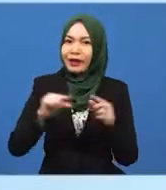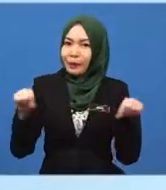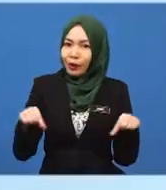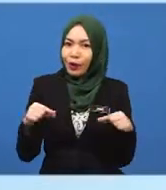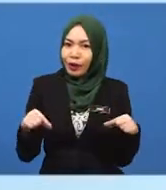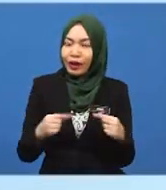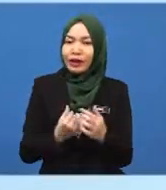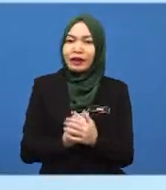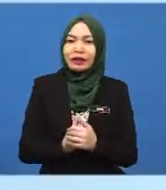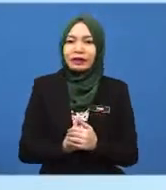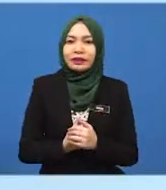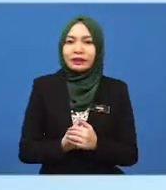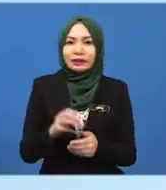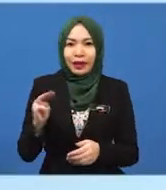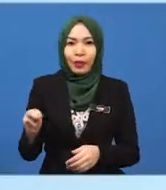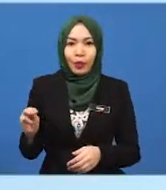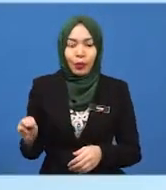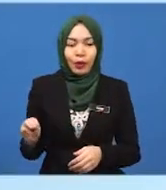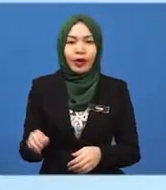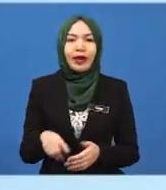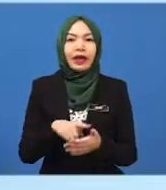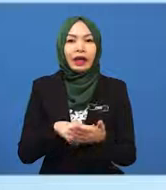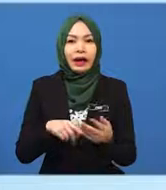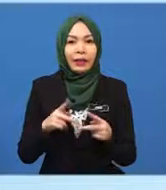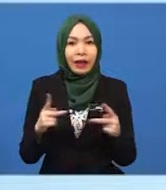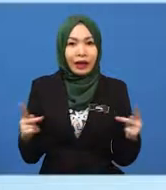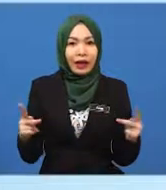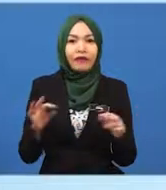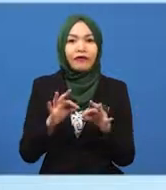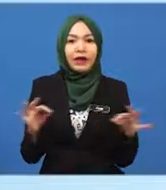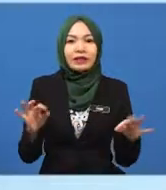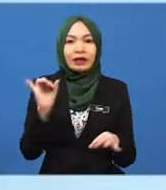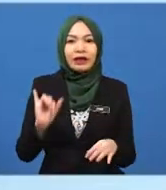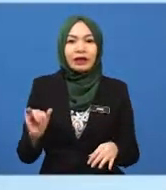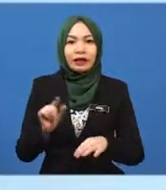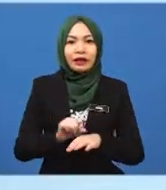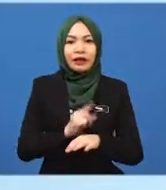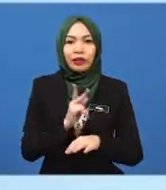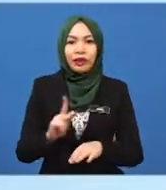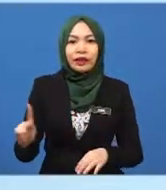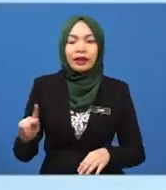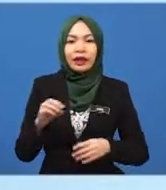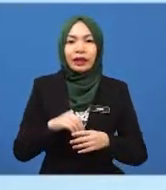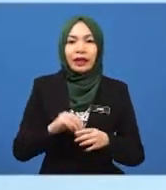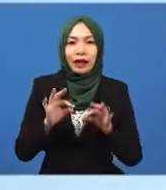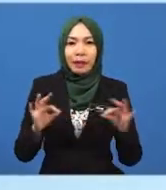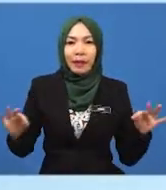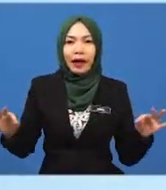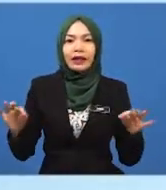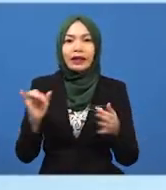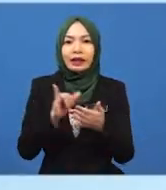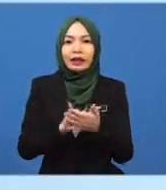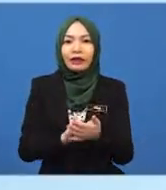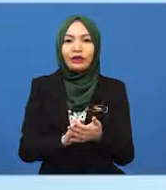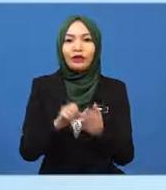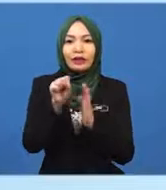Murid-murid, apakah frasa yang digunakan dalam ayat tersebut sebagai predikat?